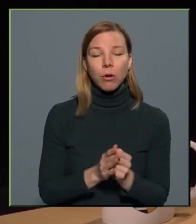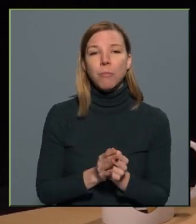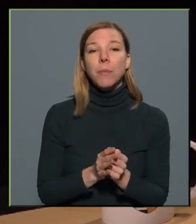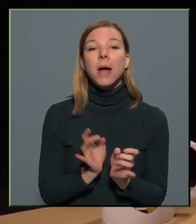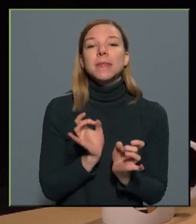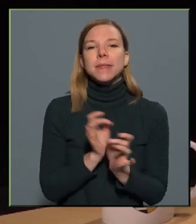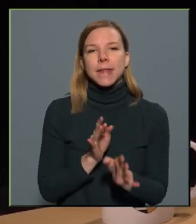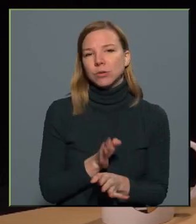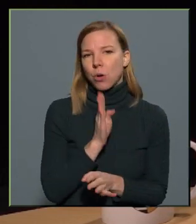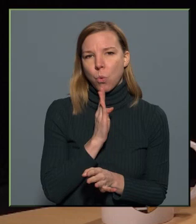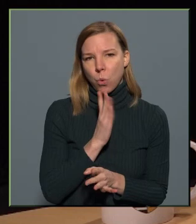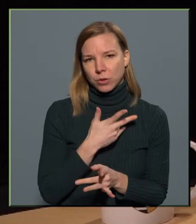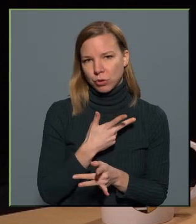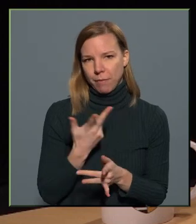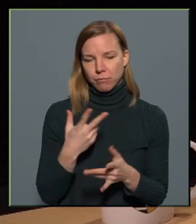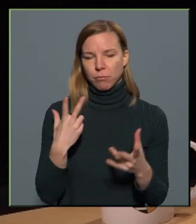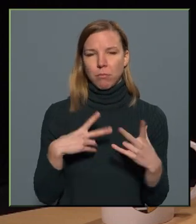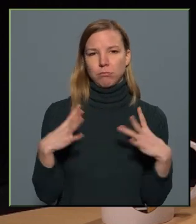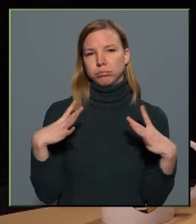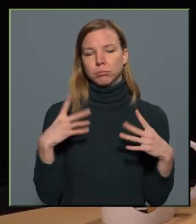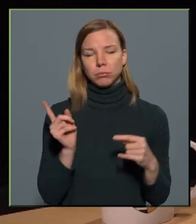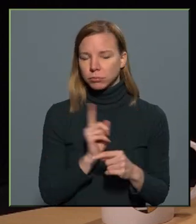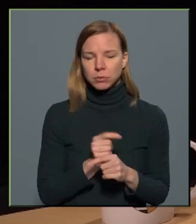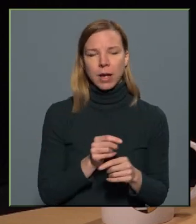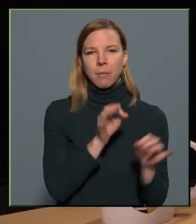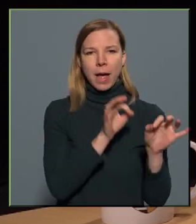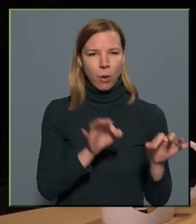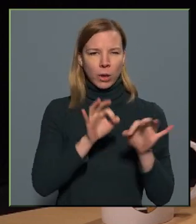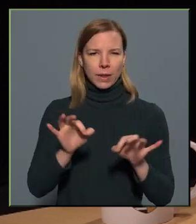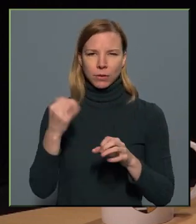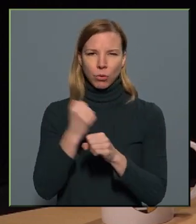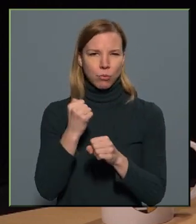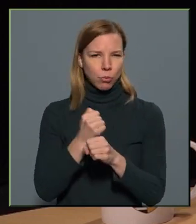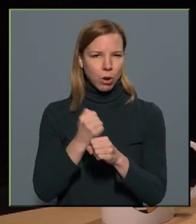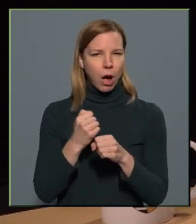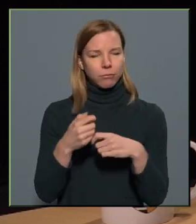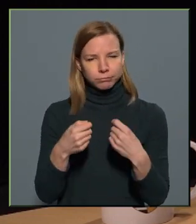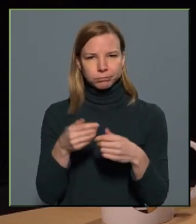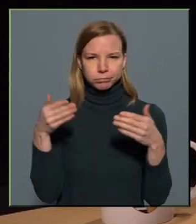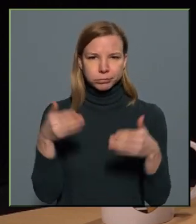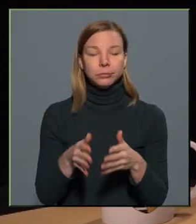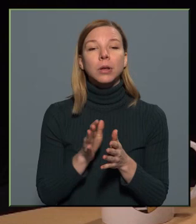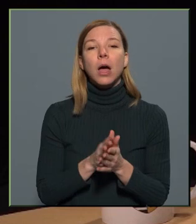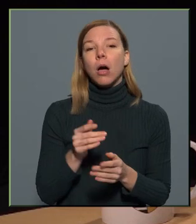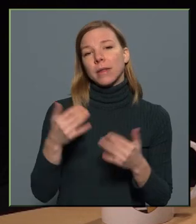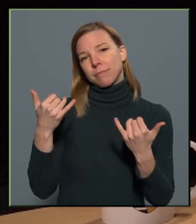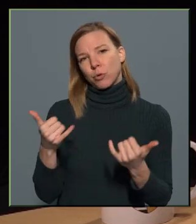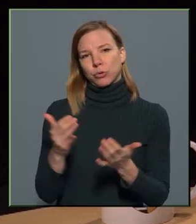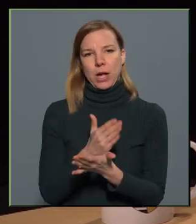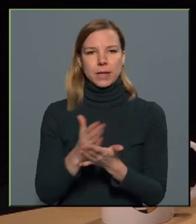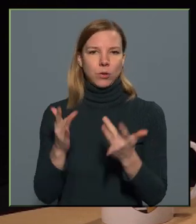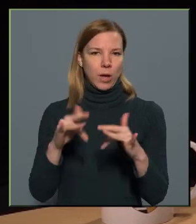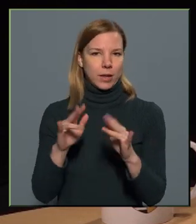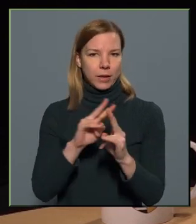telt tétlenül, és nagyon alapos előkészítő munkát végeztünk, így viszonylag egyszerű most a helyzet, hiszen